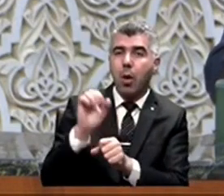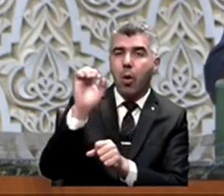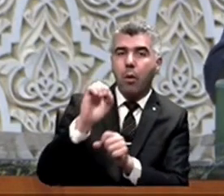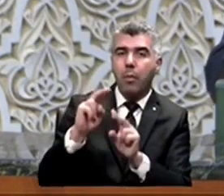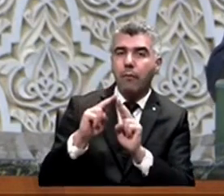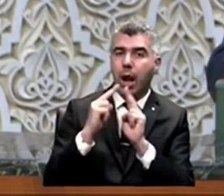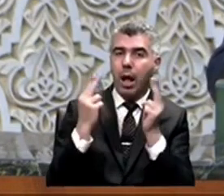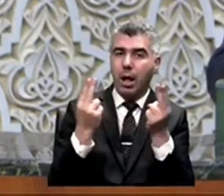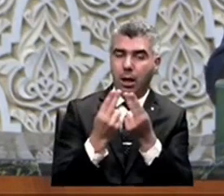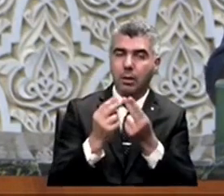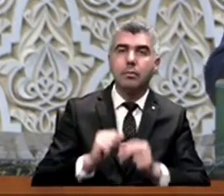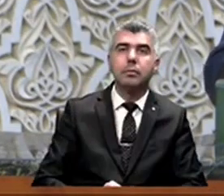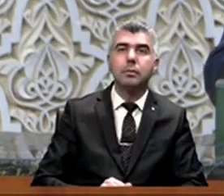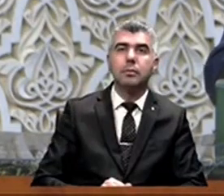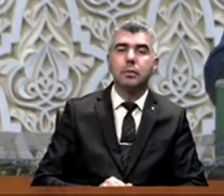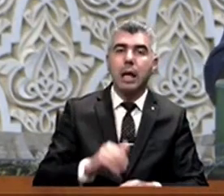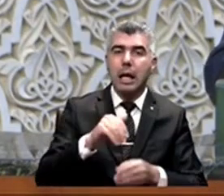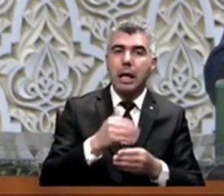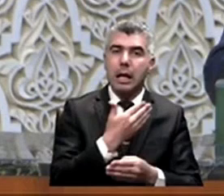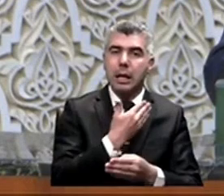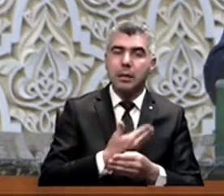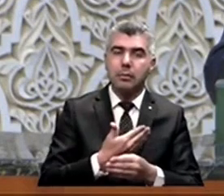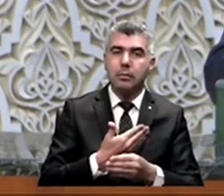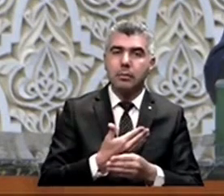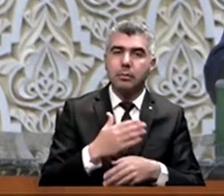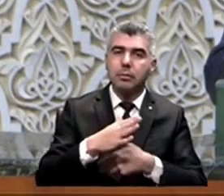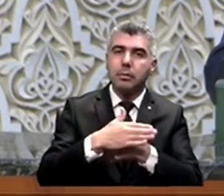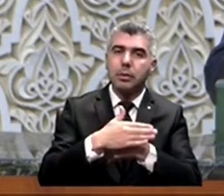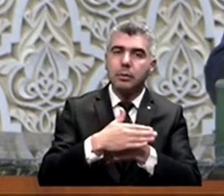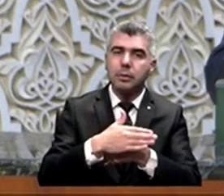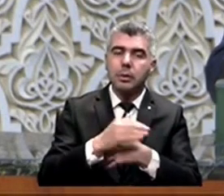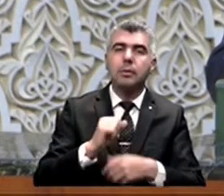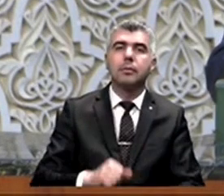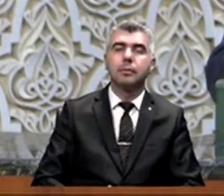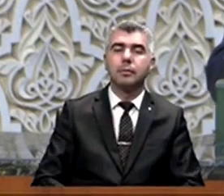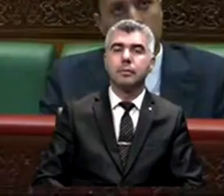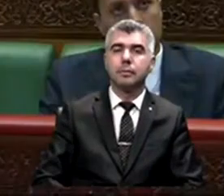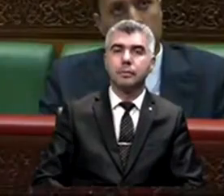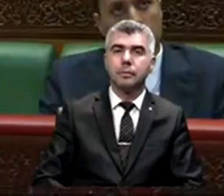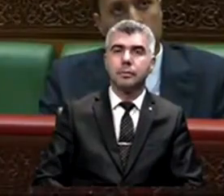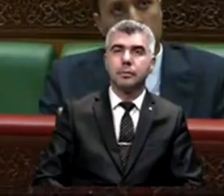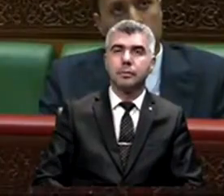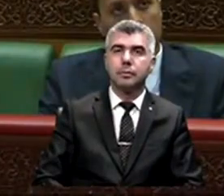لأحد المستشارين من فريق التجمع الوطني. حضرتك بهذا السؤال، تفضلوا سيد الرئيس.